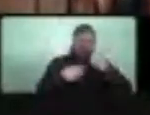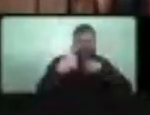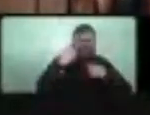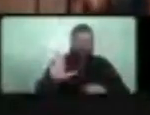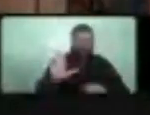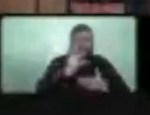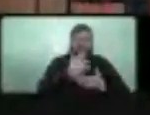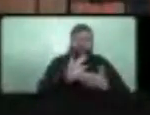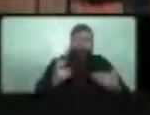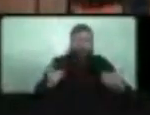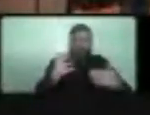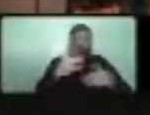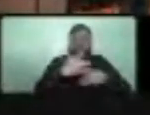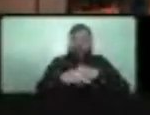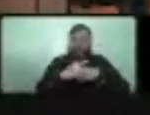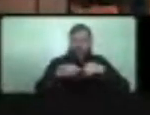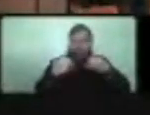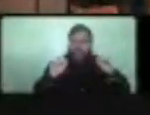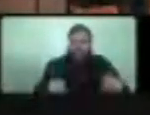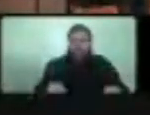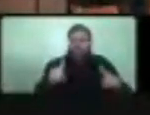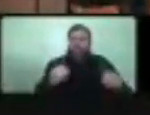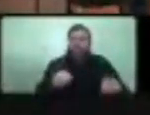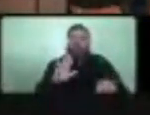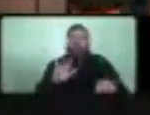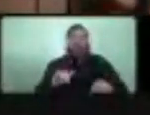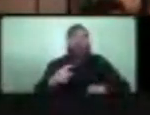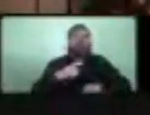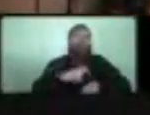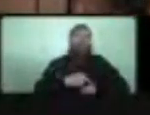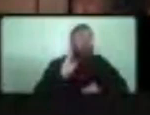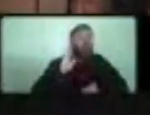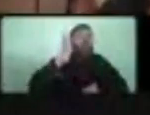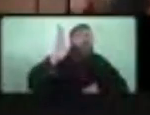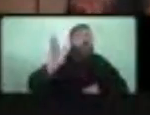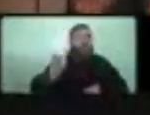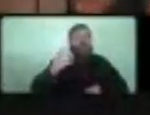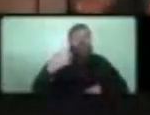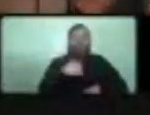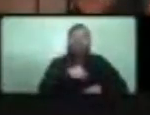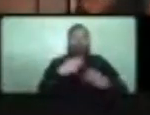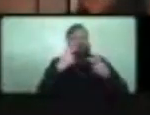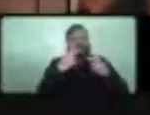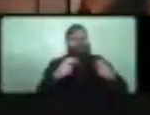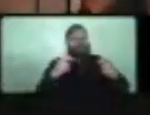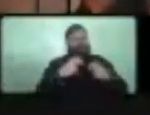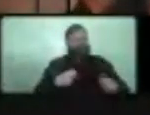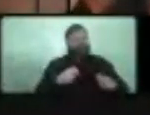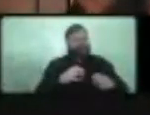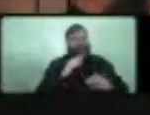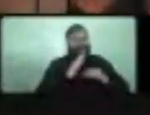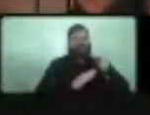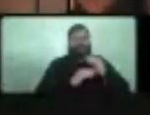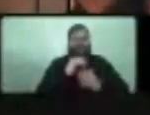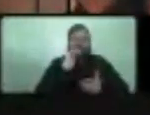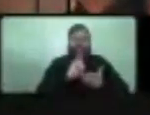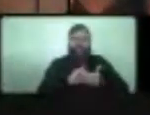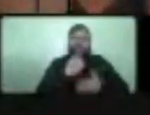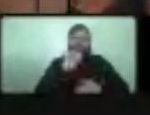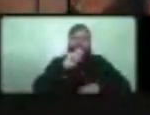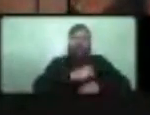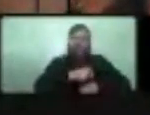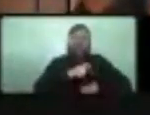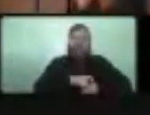kuweza kutathmini mambo, wataalamu watuambie rasilimali zilizopo na kutuambia haya